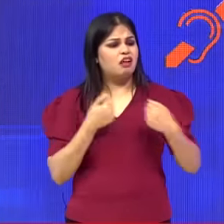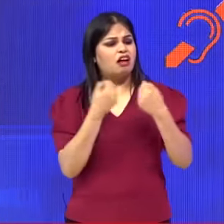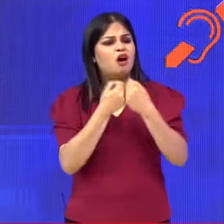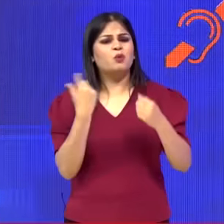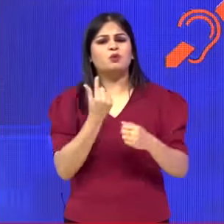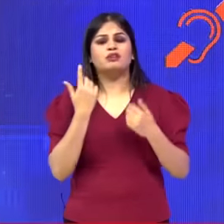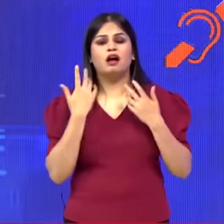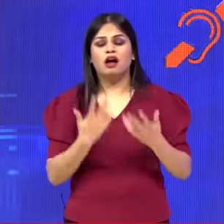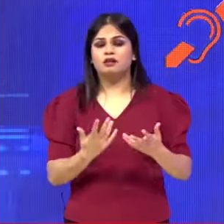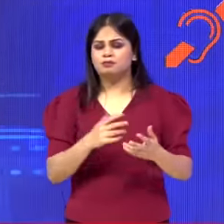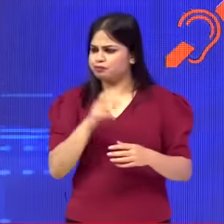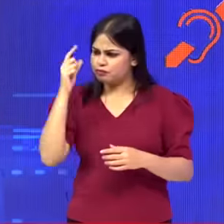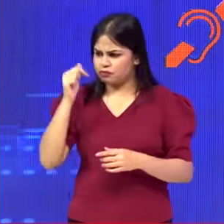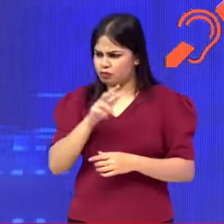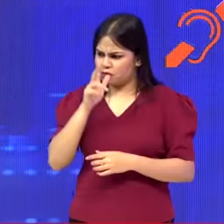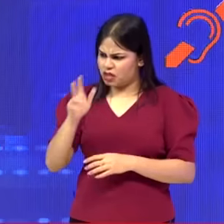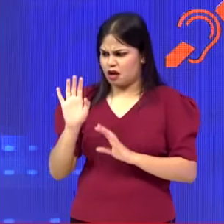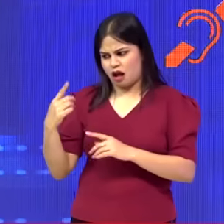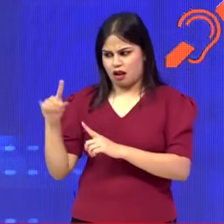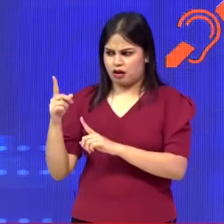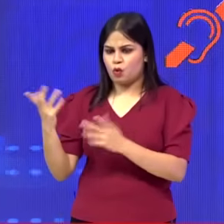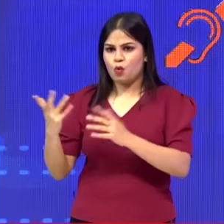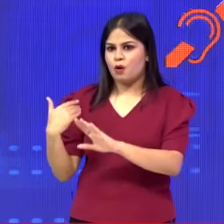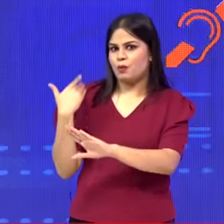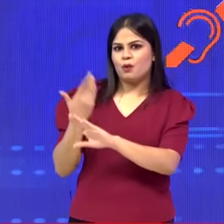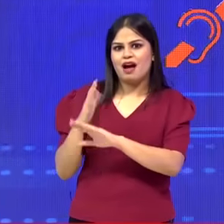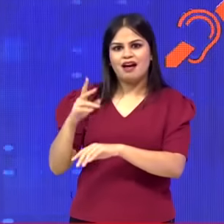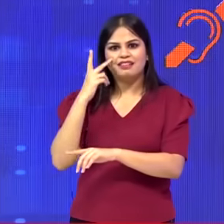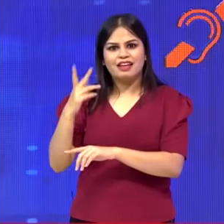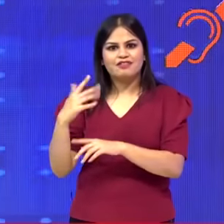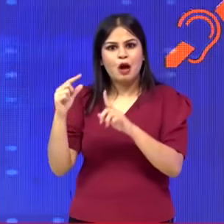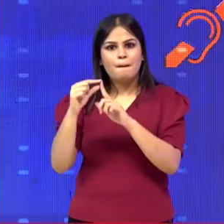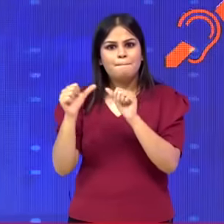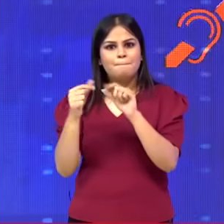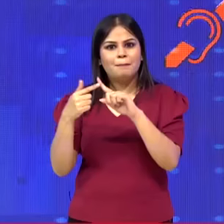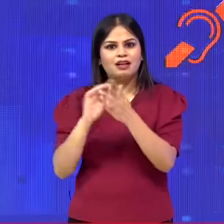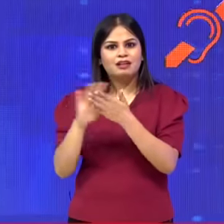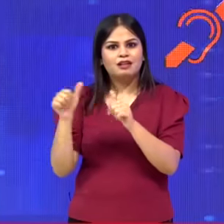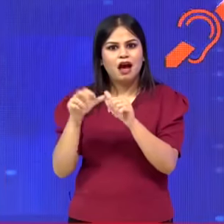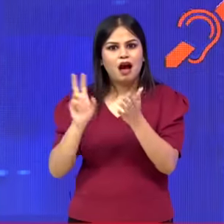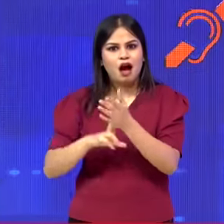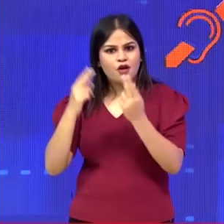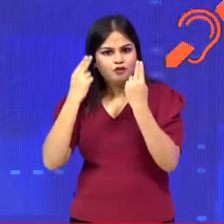I don't. नहीं आपकी बात सही है. पिछले दिनों हमने देखा पठान हिट कराने में सलमान खान. अरे